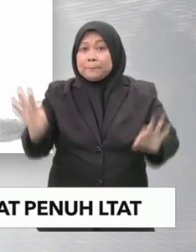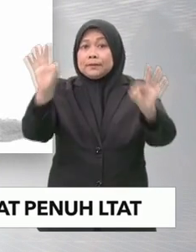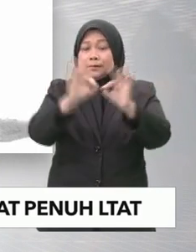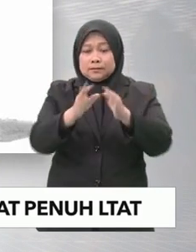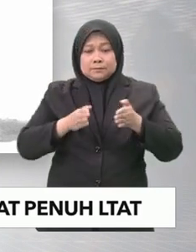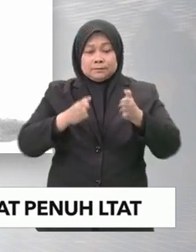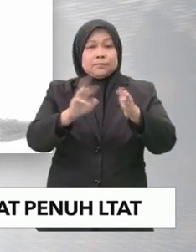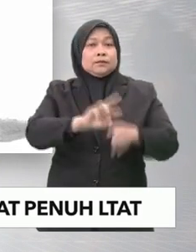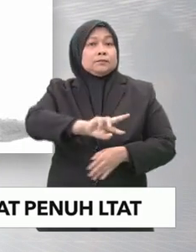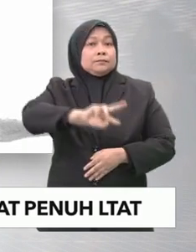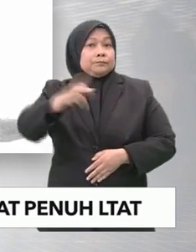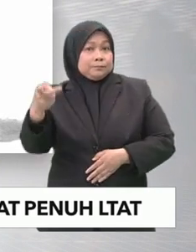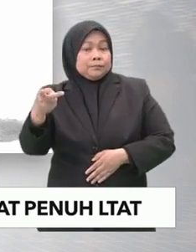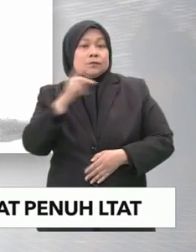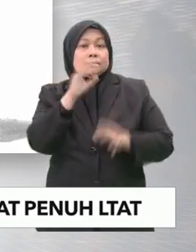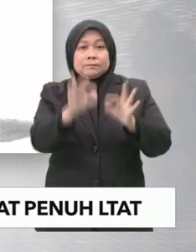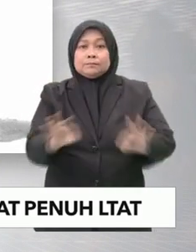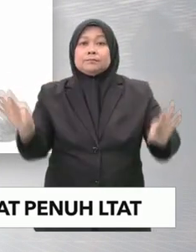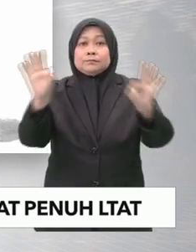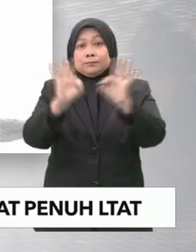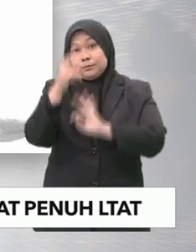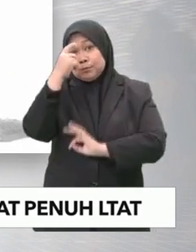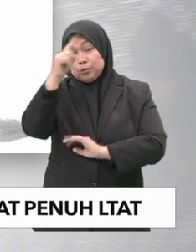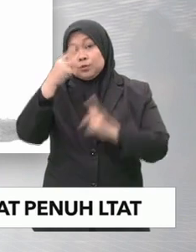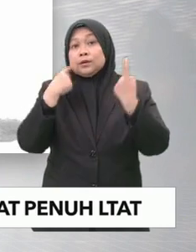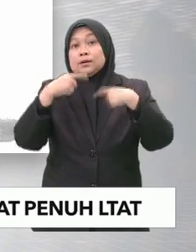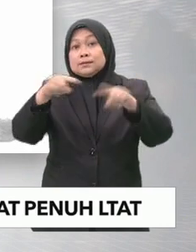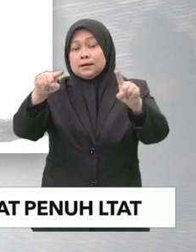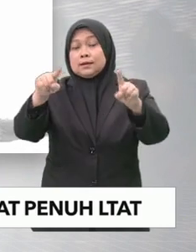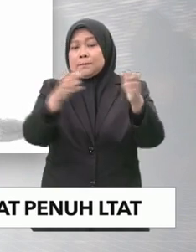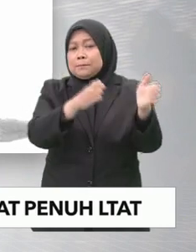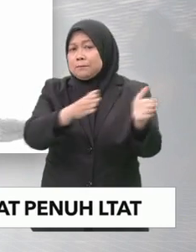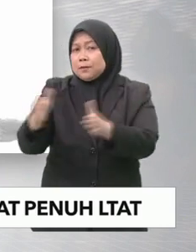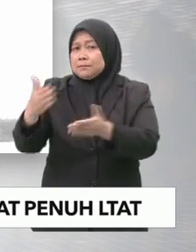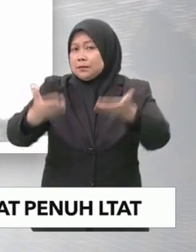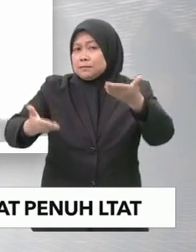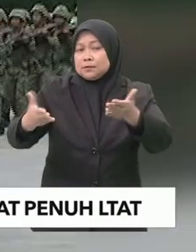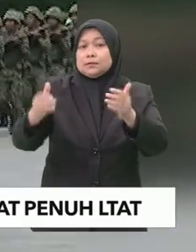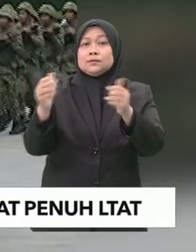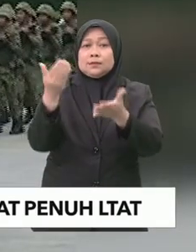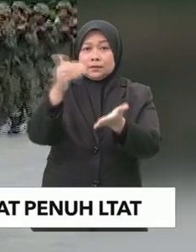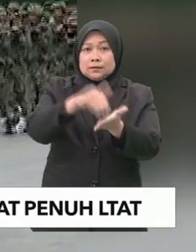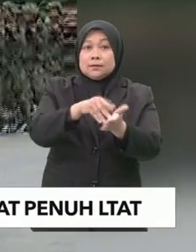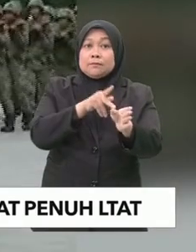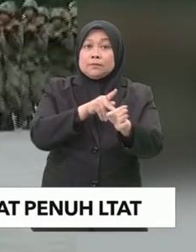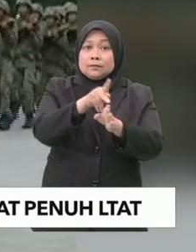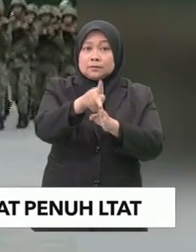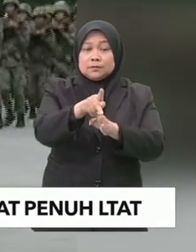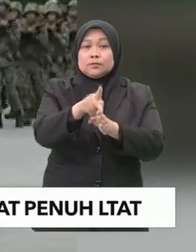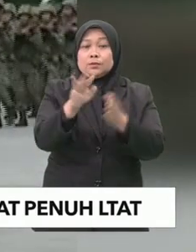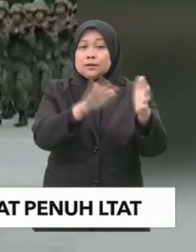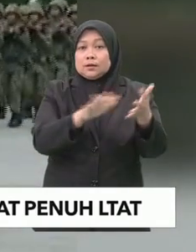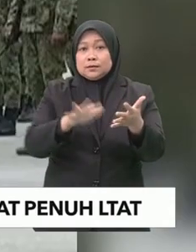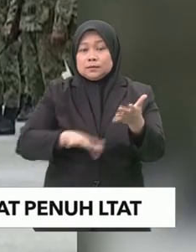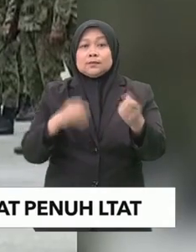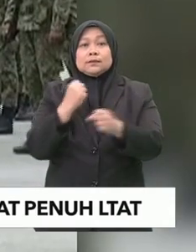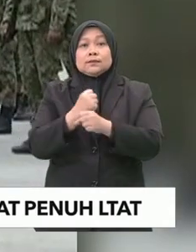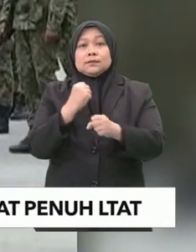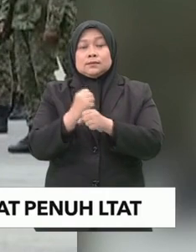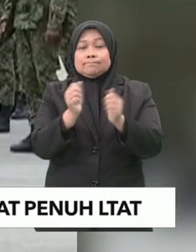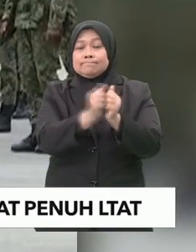transformasi LTE yang penting untuk kejayaan pelan pengembangan smule yang ditunjangi oleh rangka kerja bukan